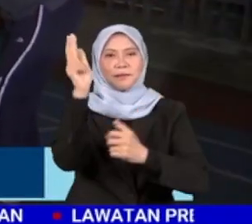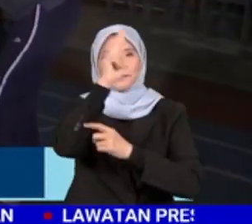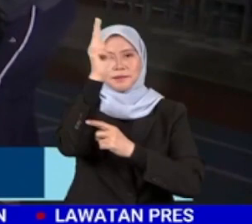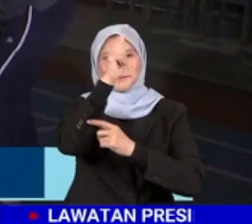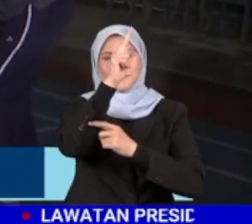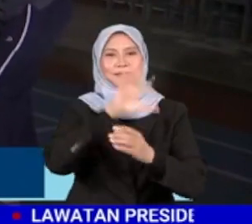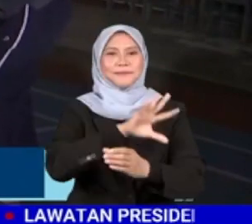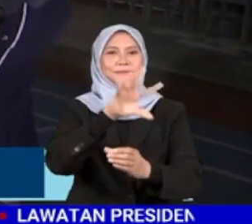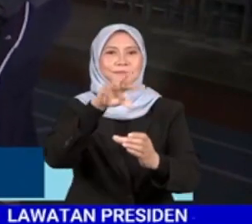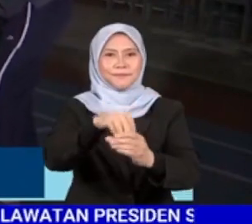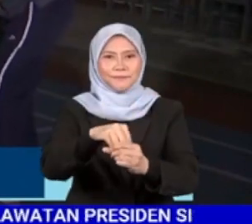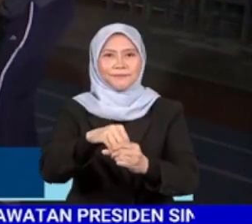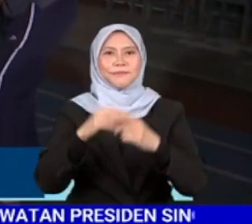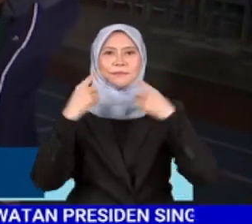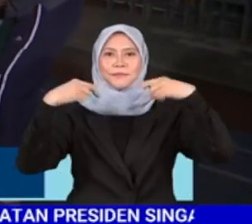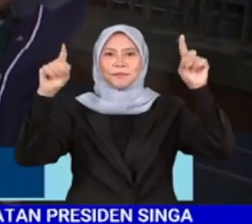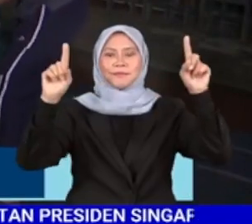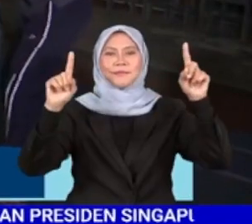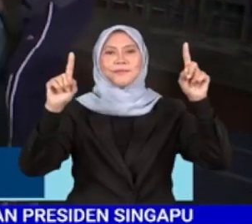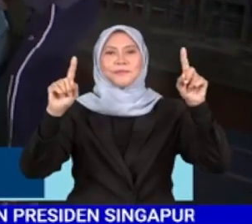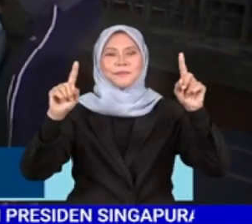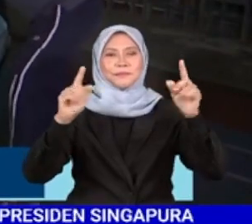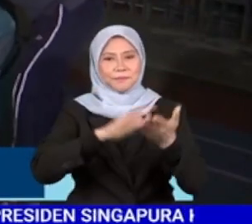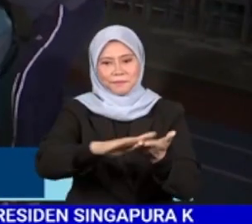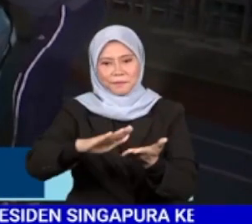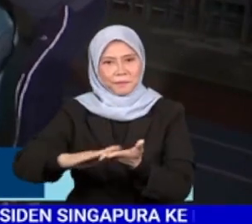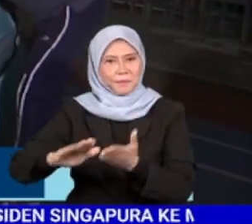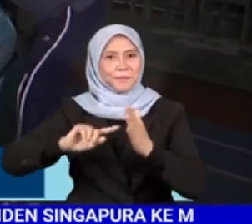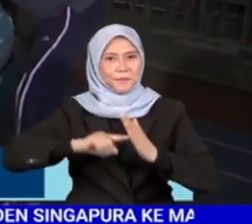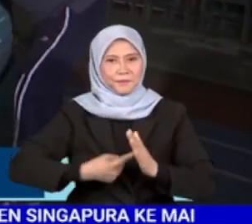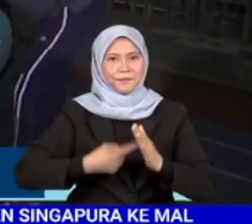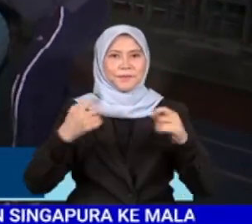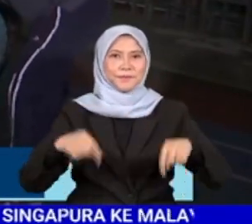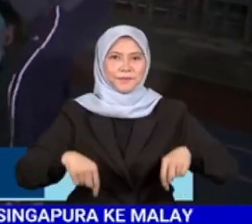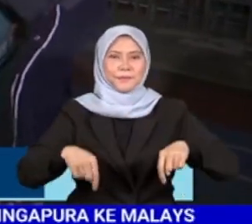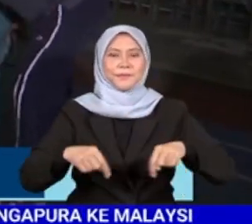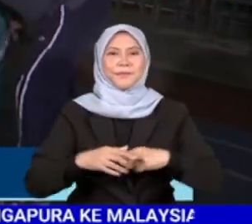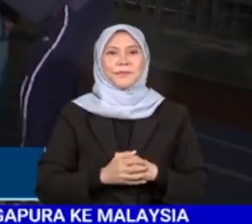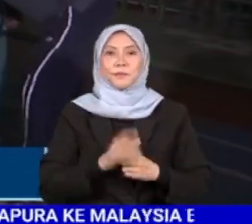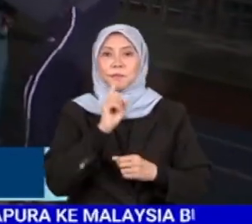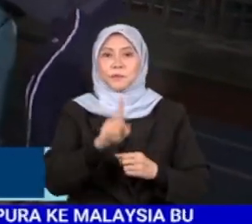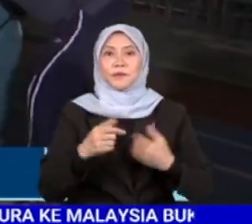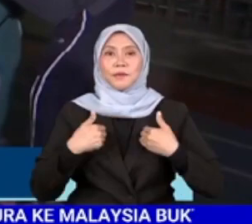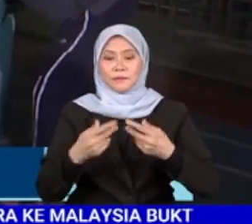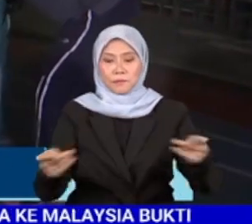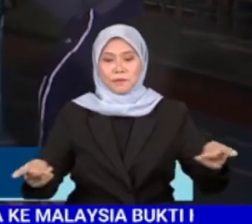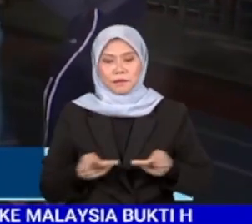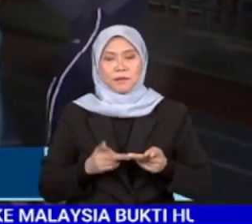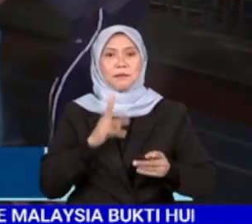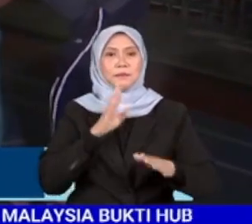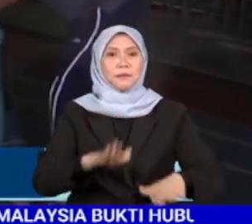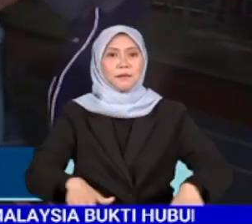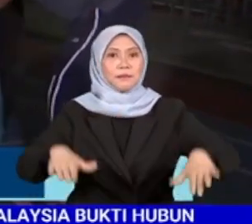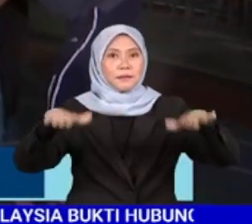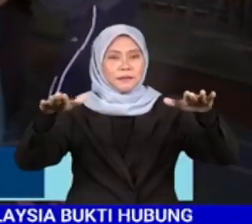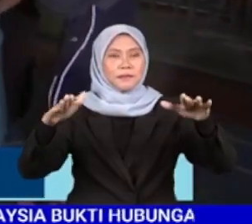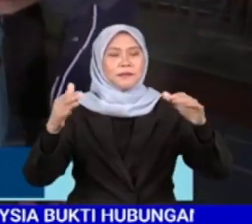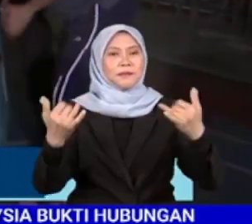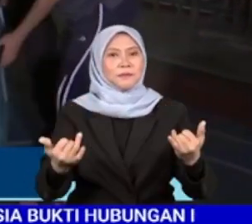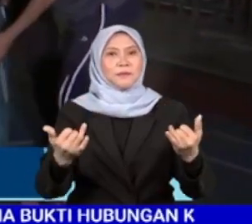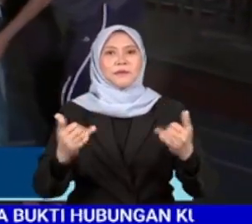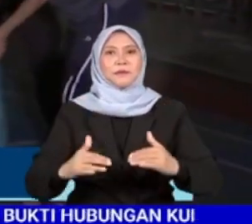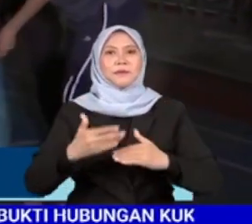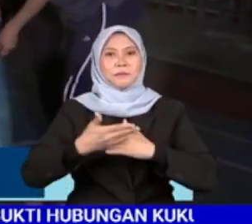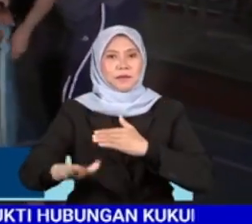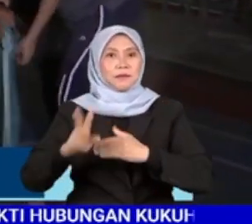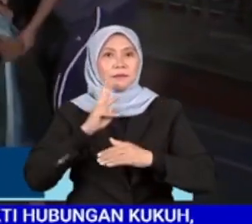berkerajaan terlibat untuk menjayakan misi yang dilaksanakan bermula hari ini. Meskipun beberapa kawasan terjejas banjir telah memasuki